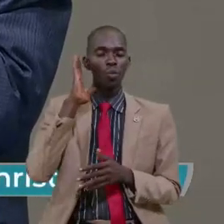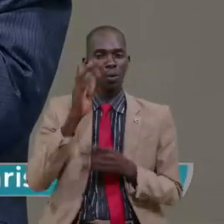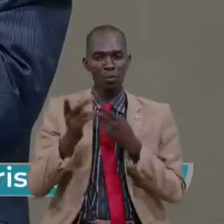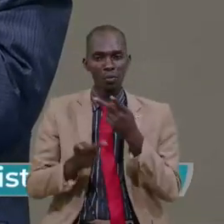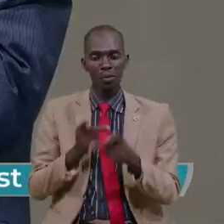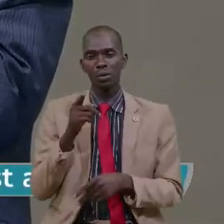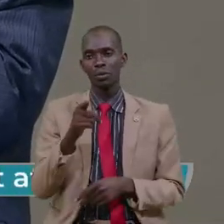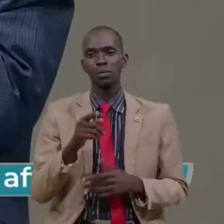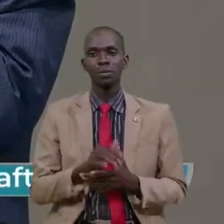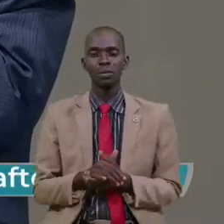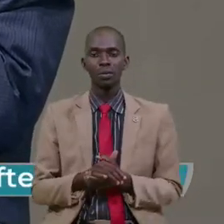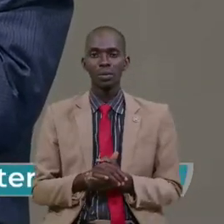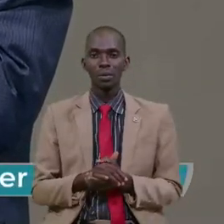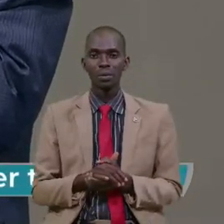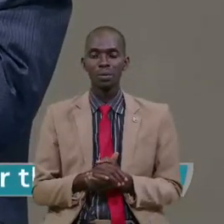Dieu va vous visiter.